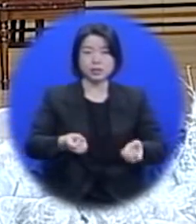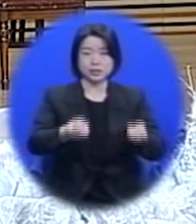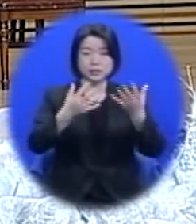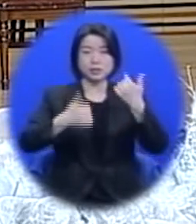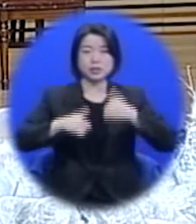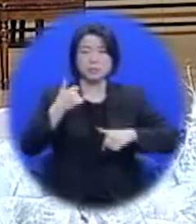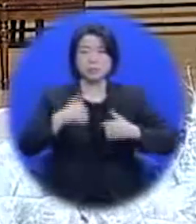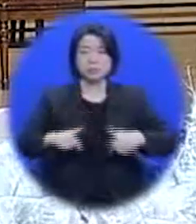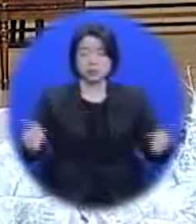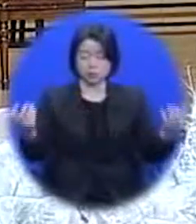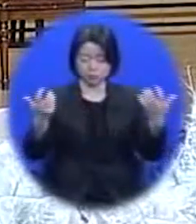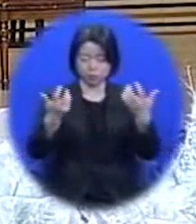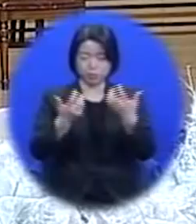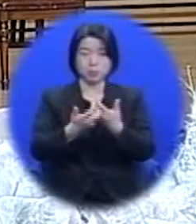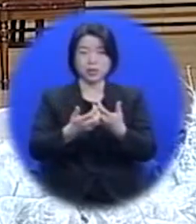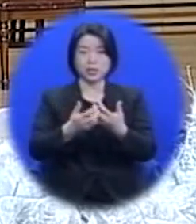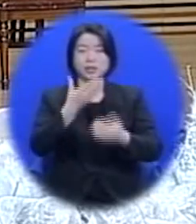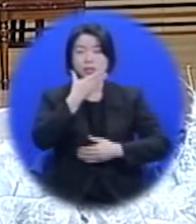충만하기를 축복합니다.